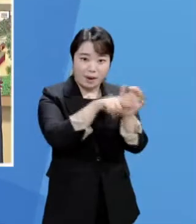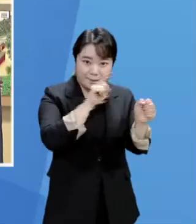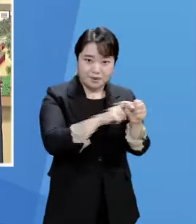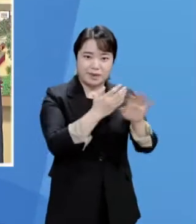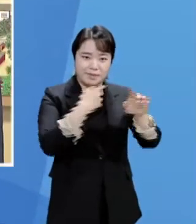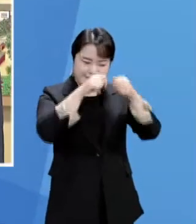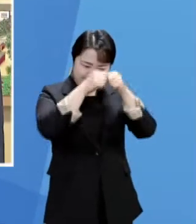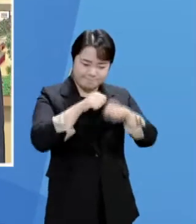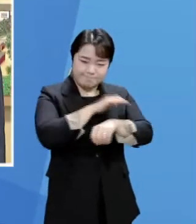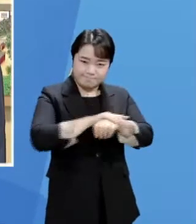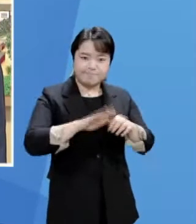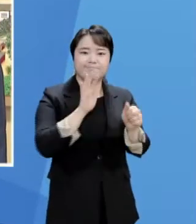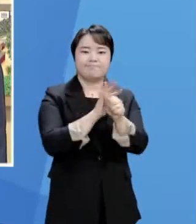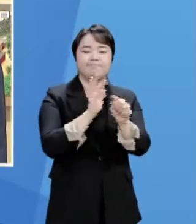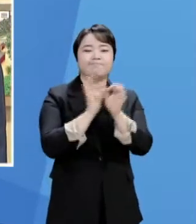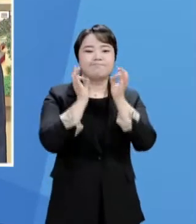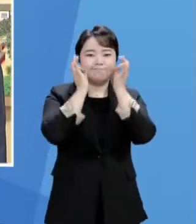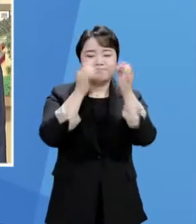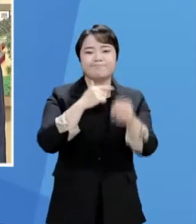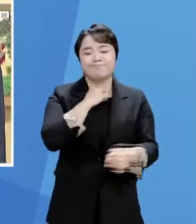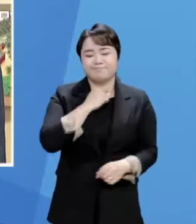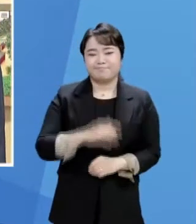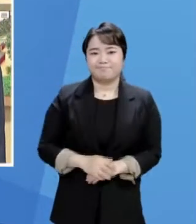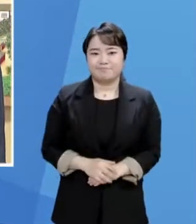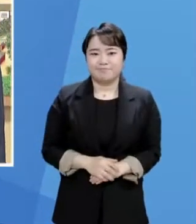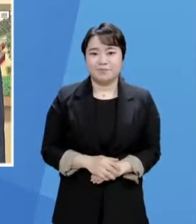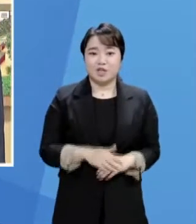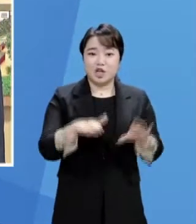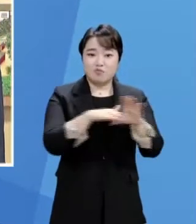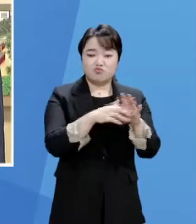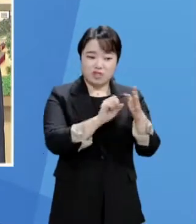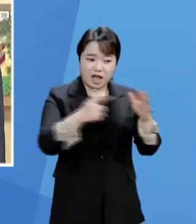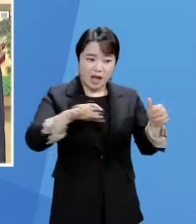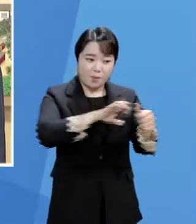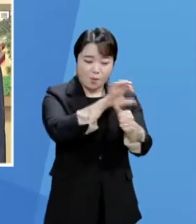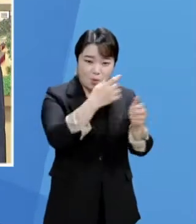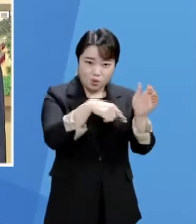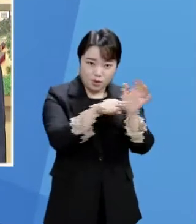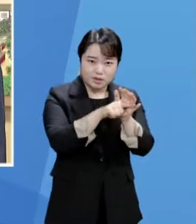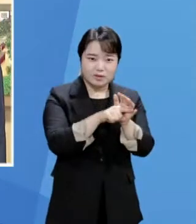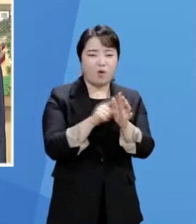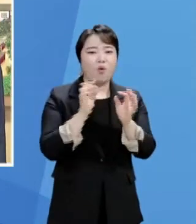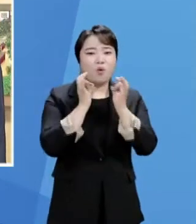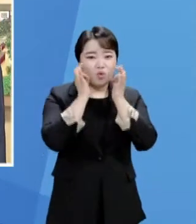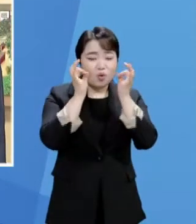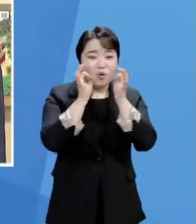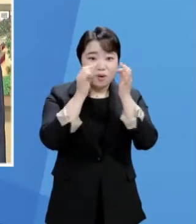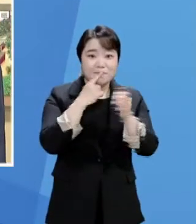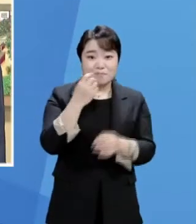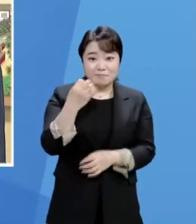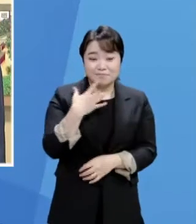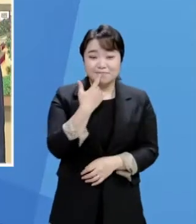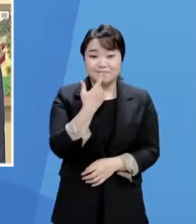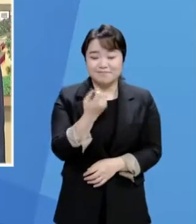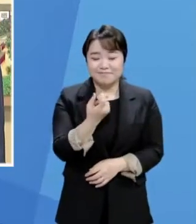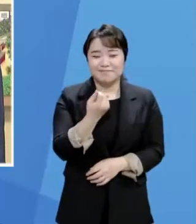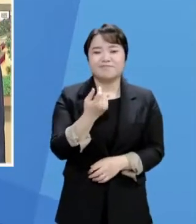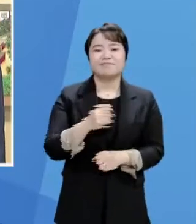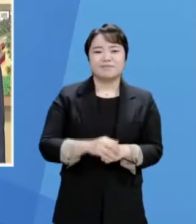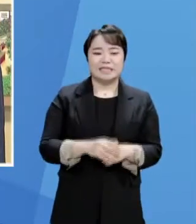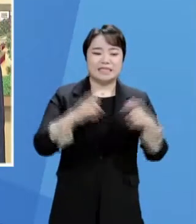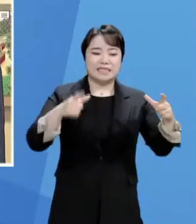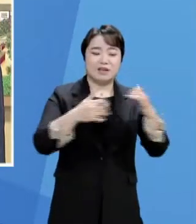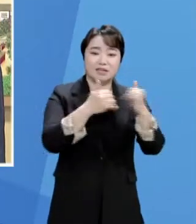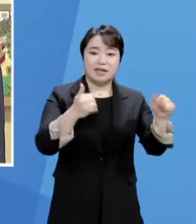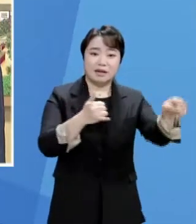잘 할 수 있도록 하겠다는 말씀드립니다. 네, 이 문화재 보존을 위해서 잘 또 신경을 쓰시겠다라고 말씀을 해주셨는데요. 이